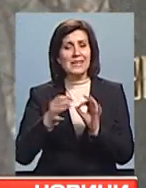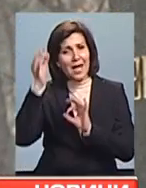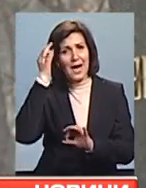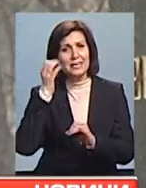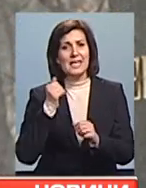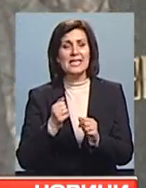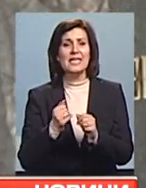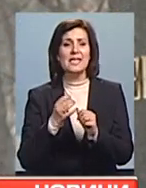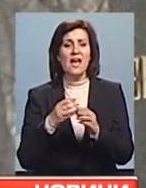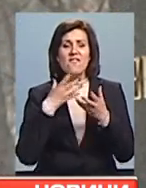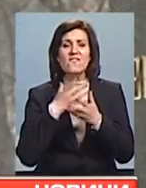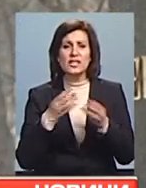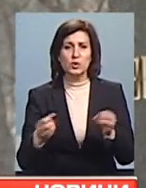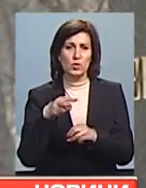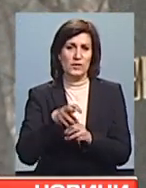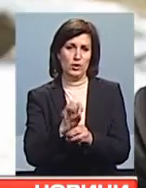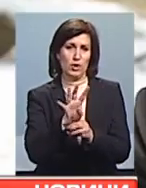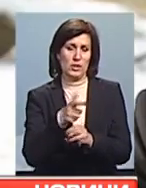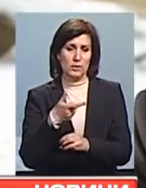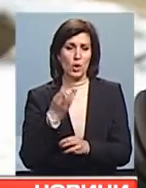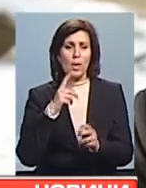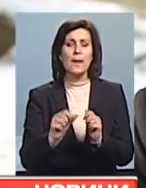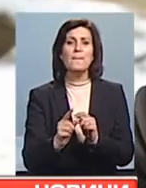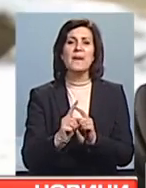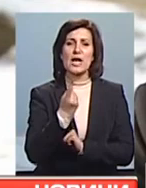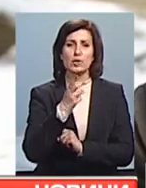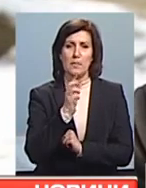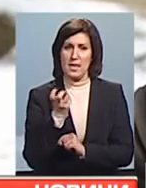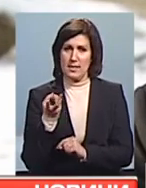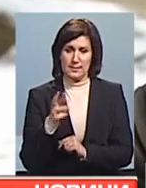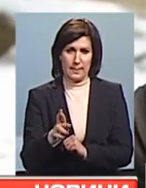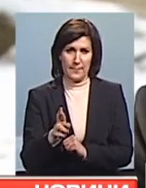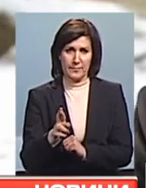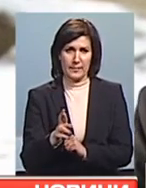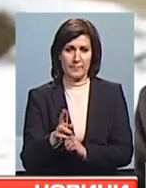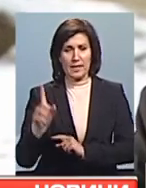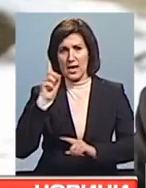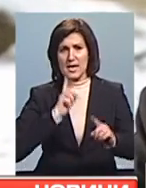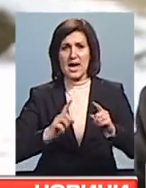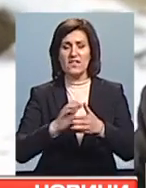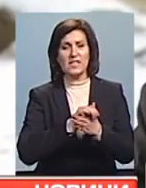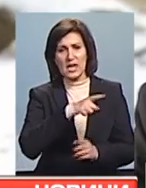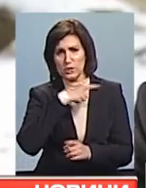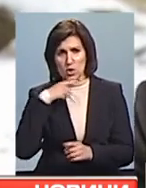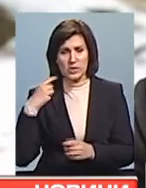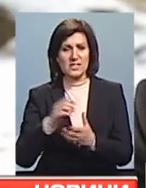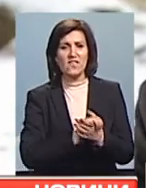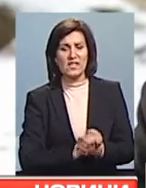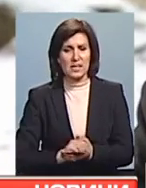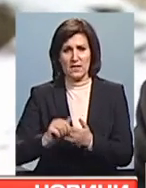нагадала і весну 2014го коли 1 березня рада Федерації Російської